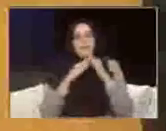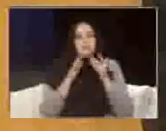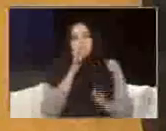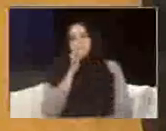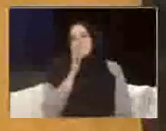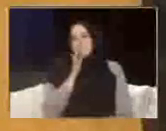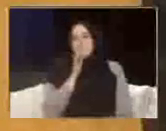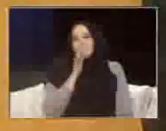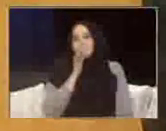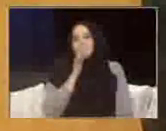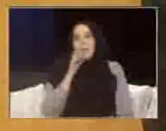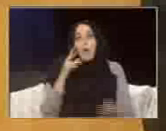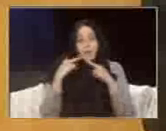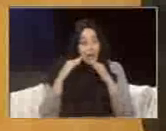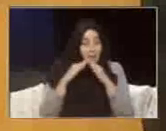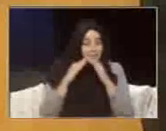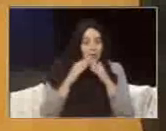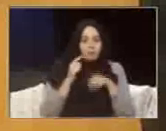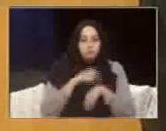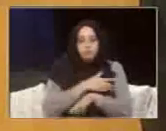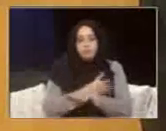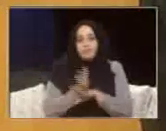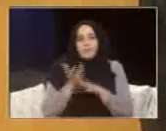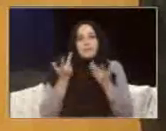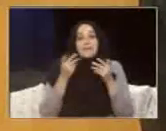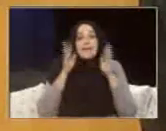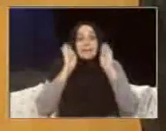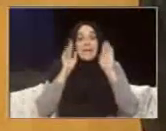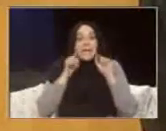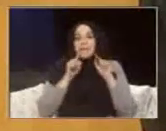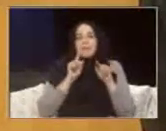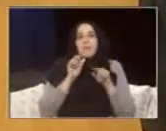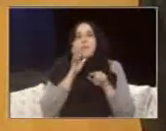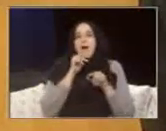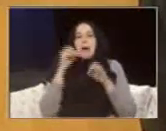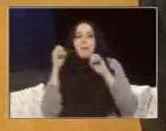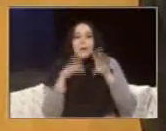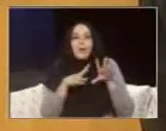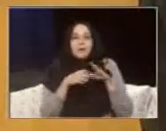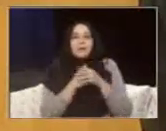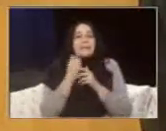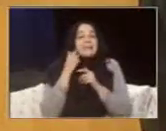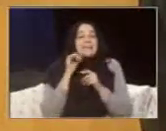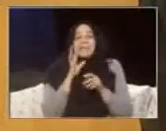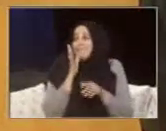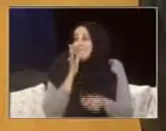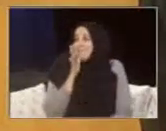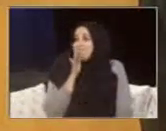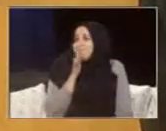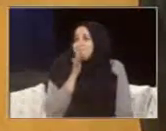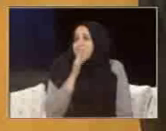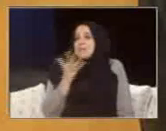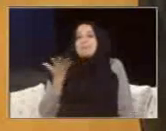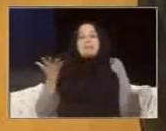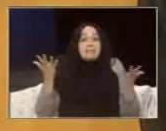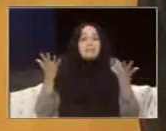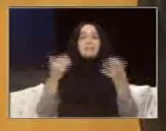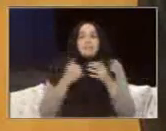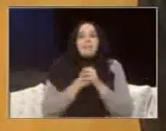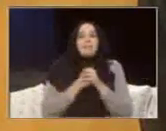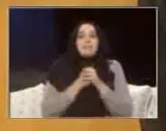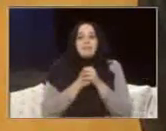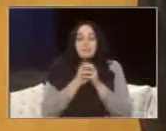تجمعها لان لا نعم دوك الان هذه الصلاه لا تسقط اذا تعذر يعني. واش نقول احنا غادي نقولوا